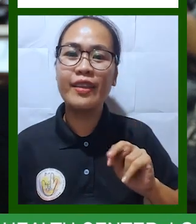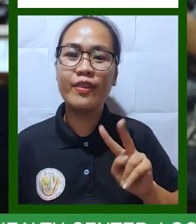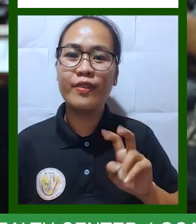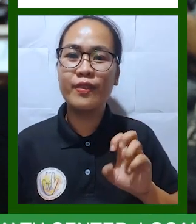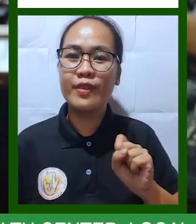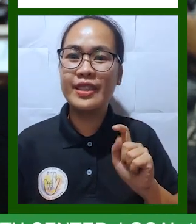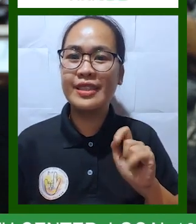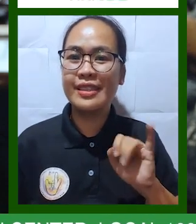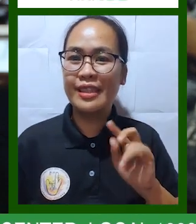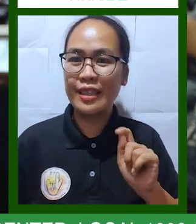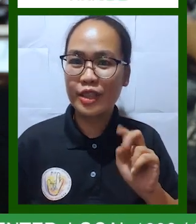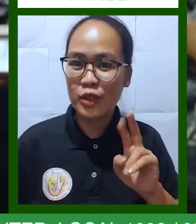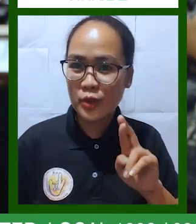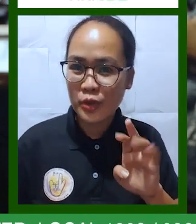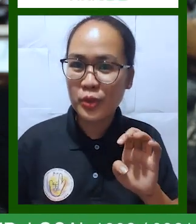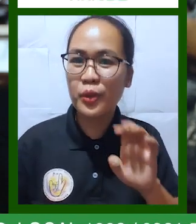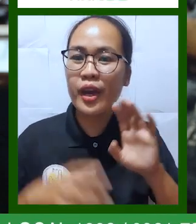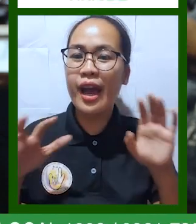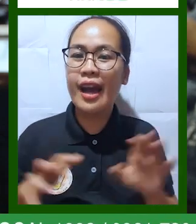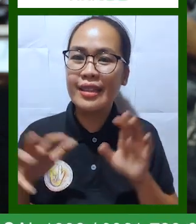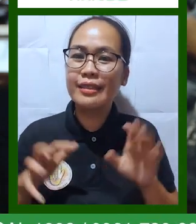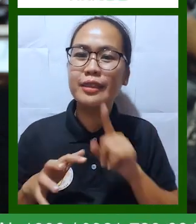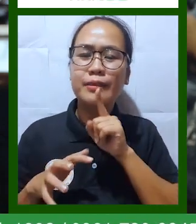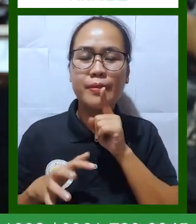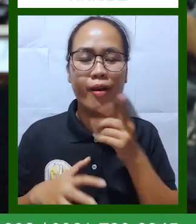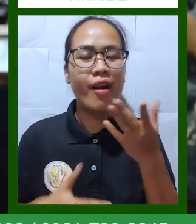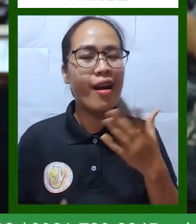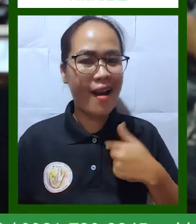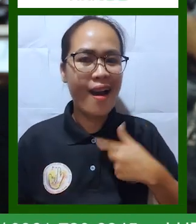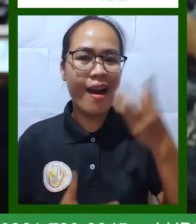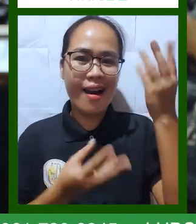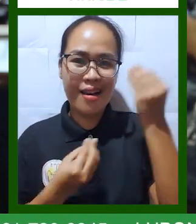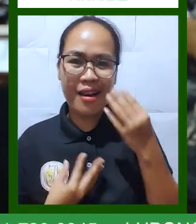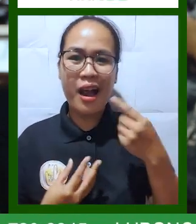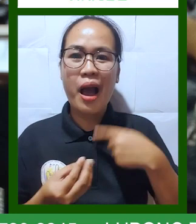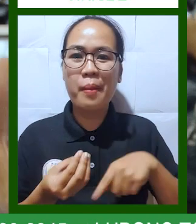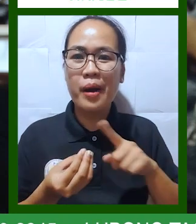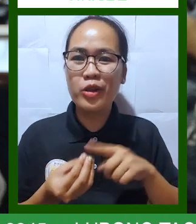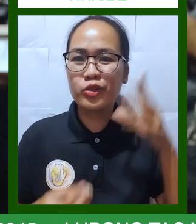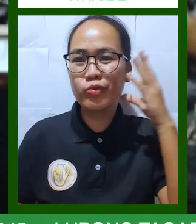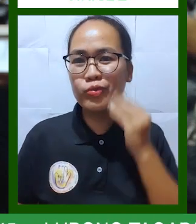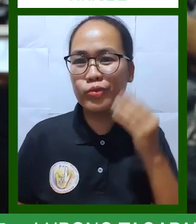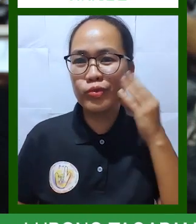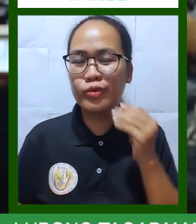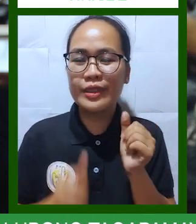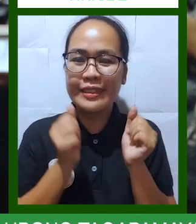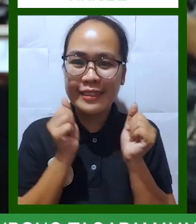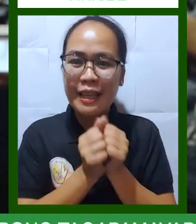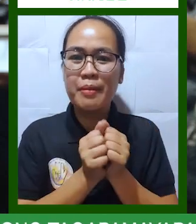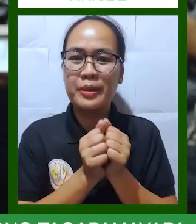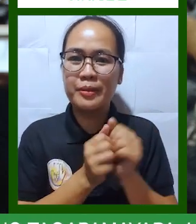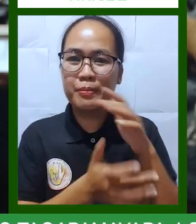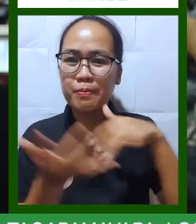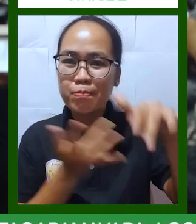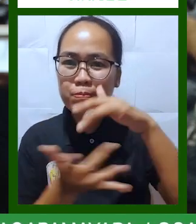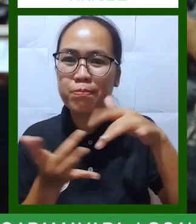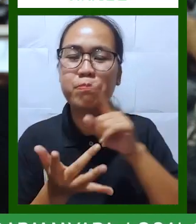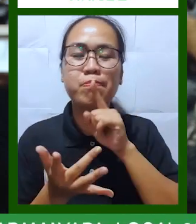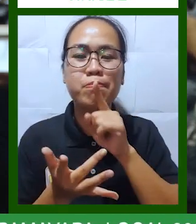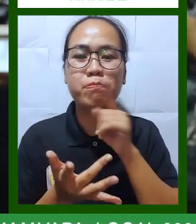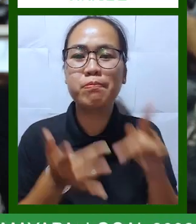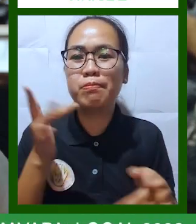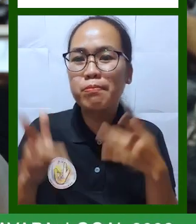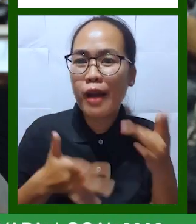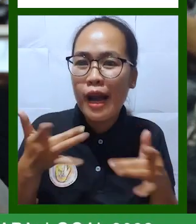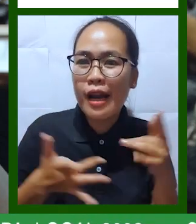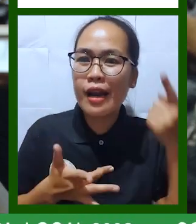activity. At nagkaroon din tayo ng magandang experience, no, na makasama din po ang mga bata na very excited